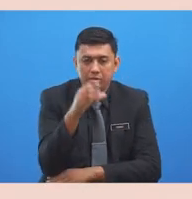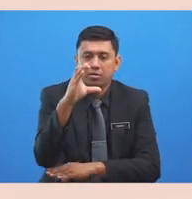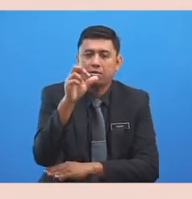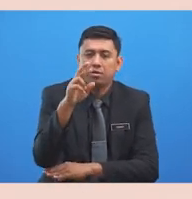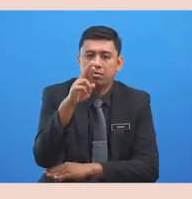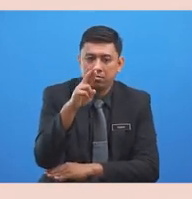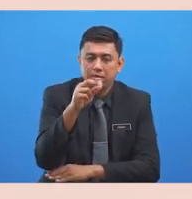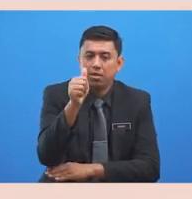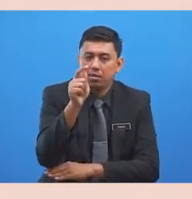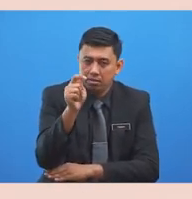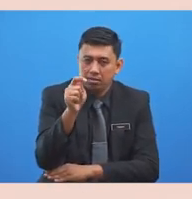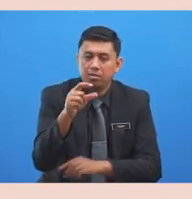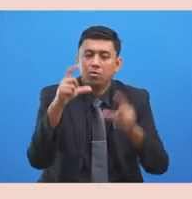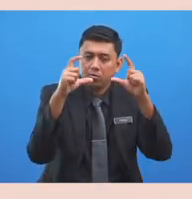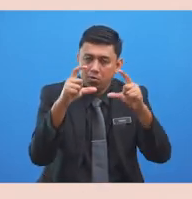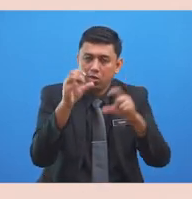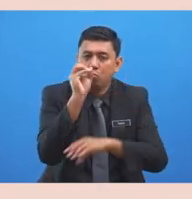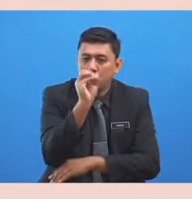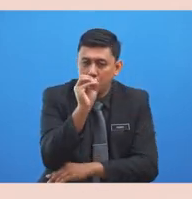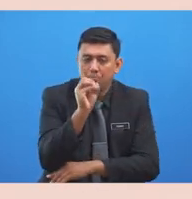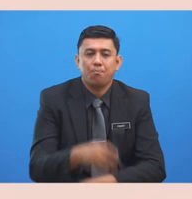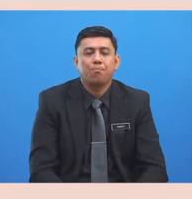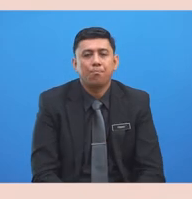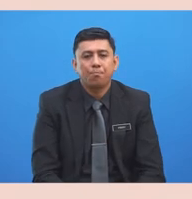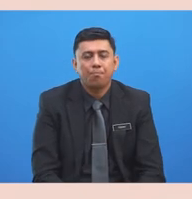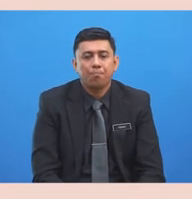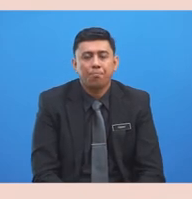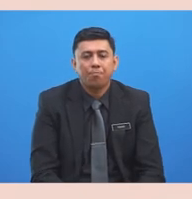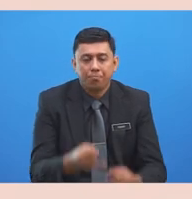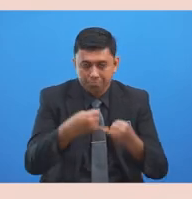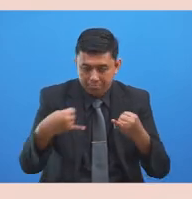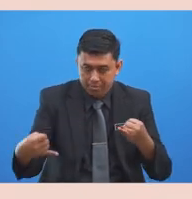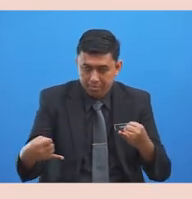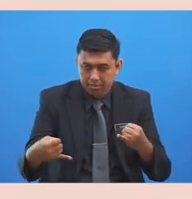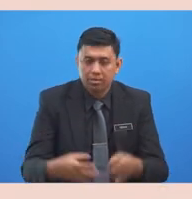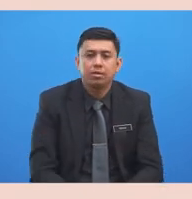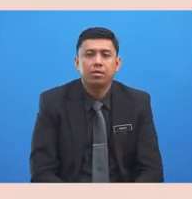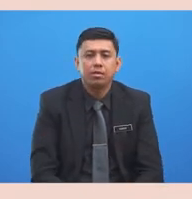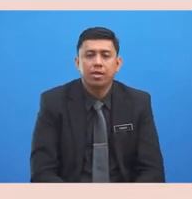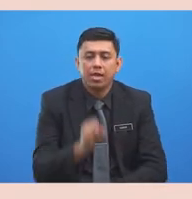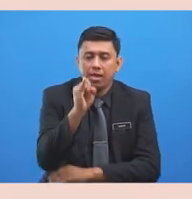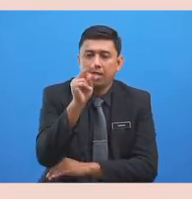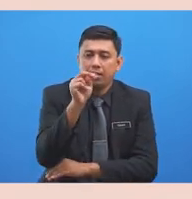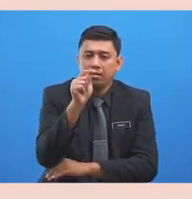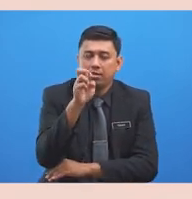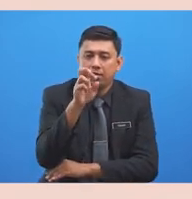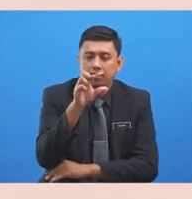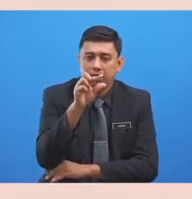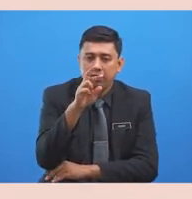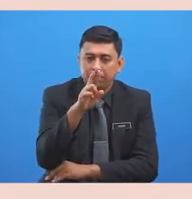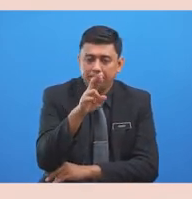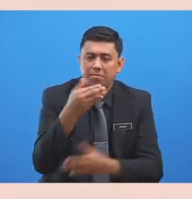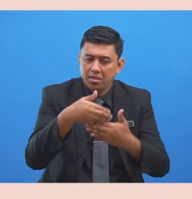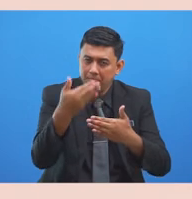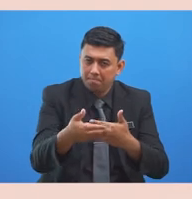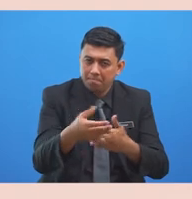char at kurungan sifar. Jenis data integer menggunakan